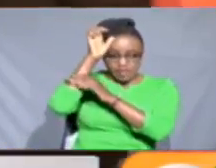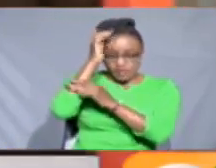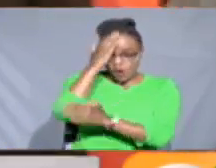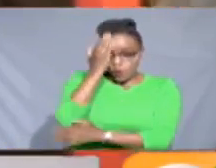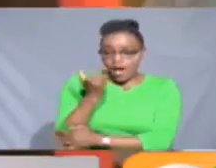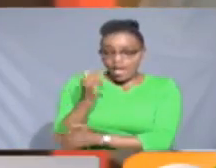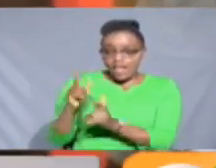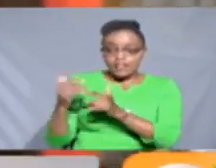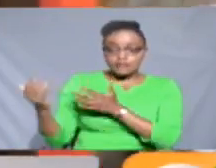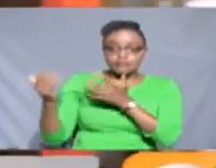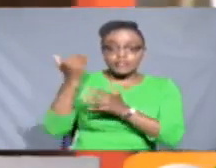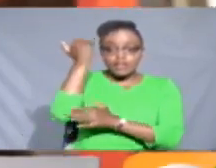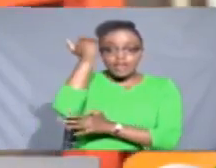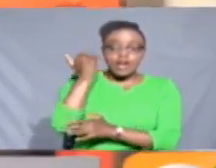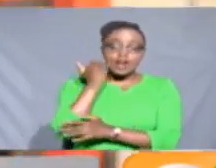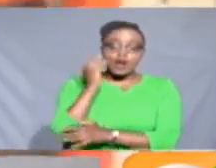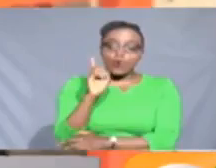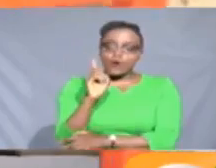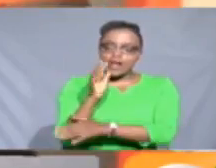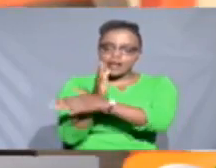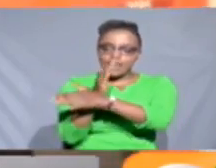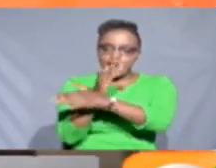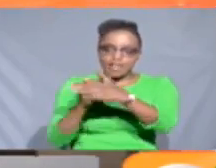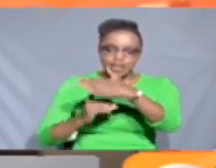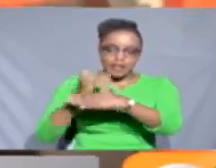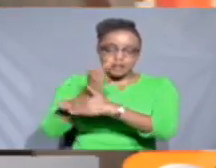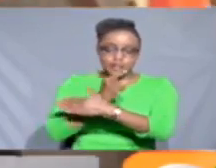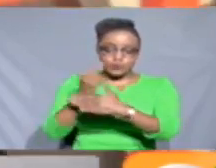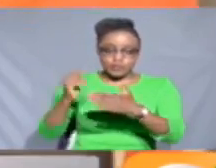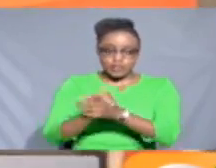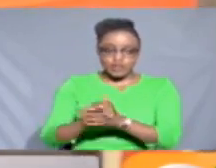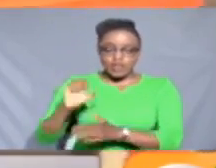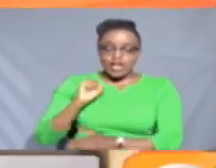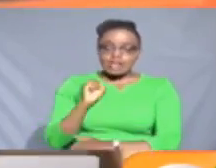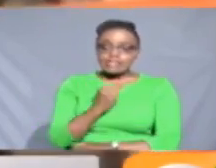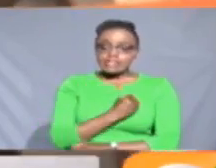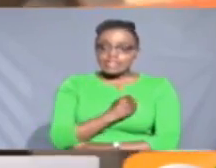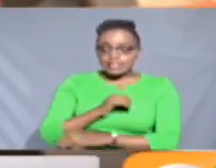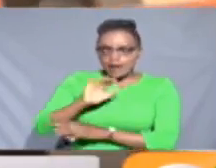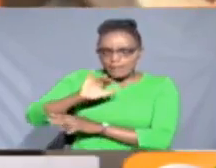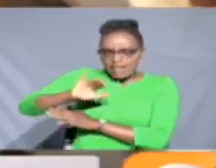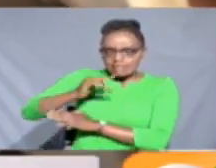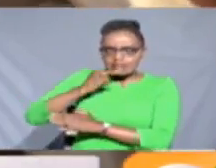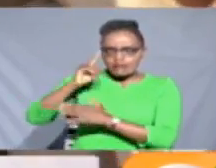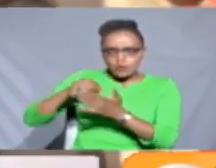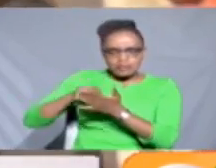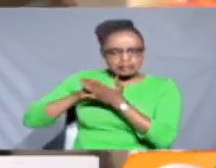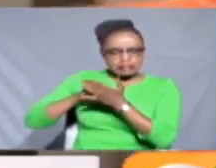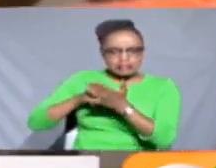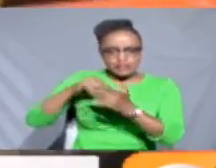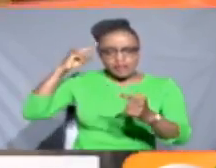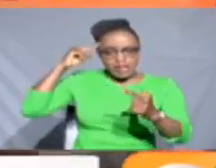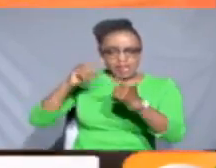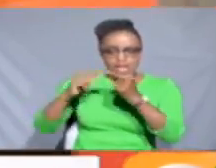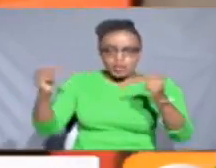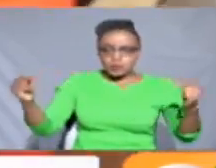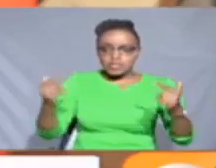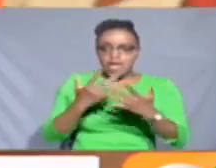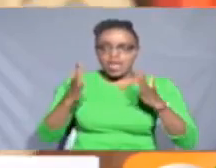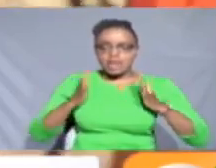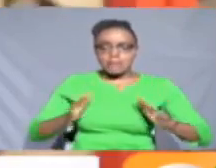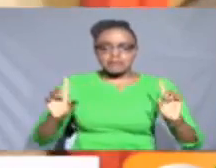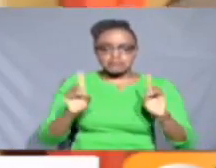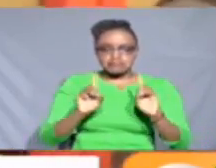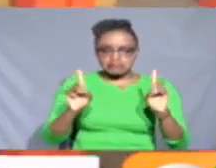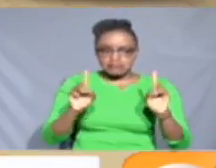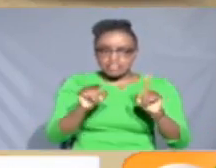ili afikishwe mahakamani Alhamis wiki ijayo. Seneta Cherargei kwa upande wake amesisitiza hakulenga kuchochea yeyote